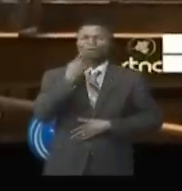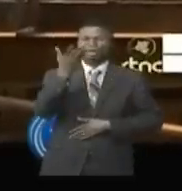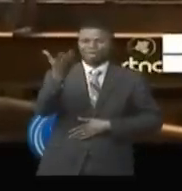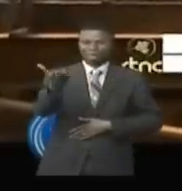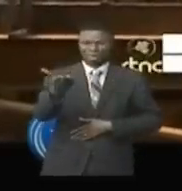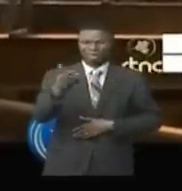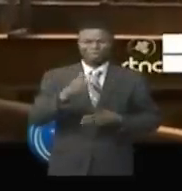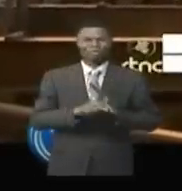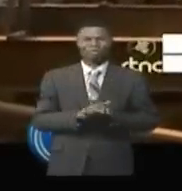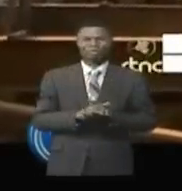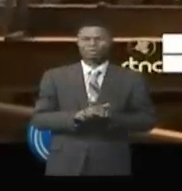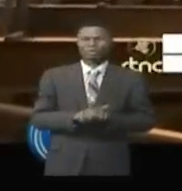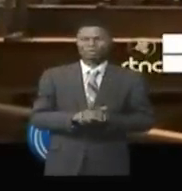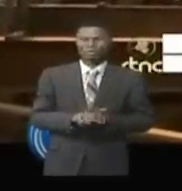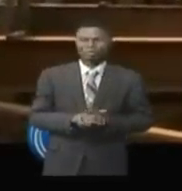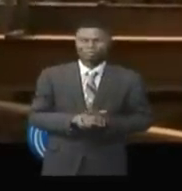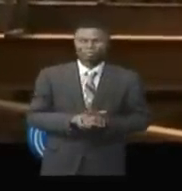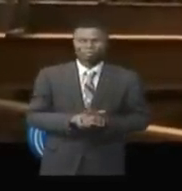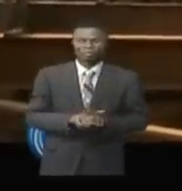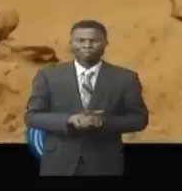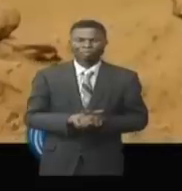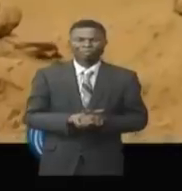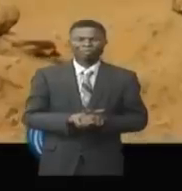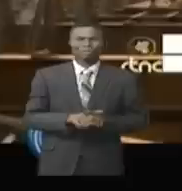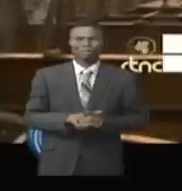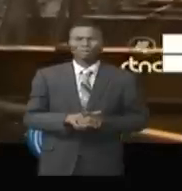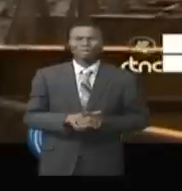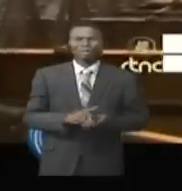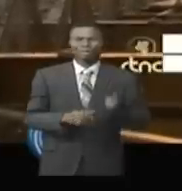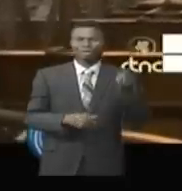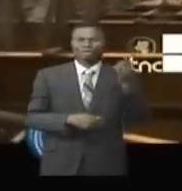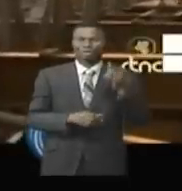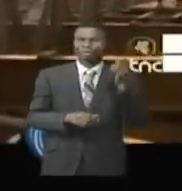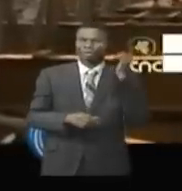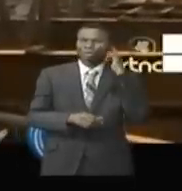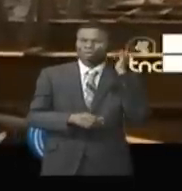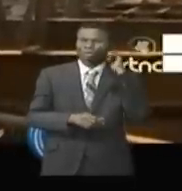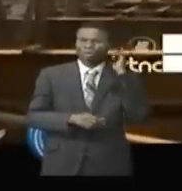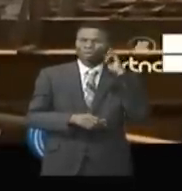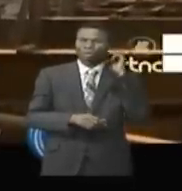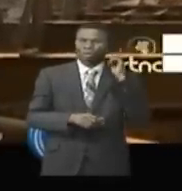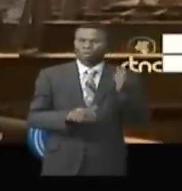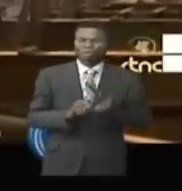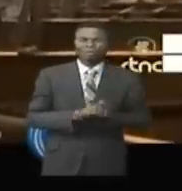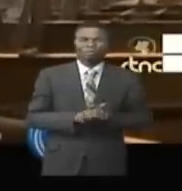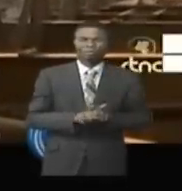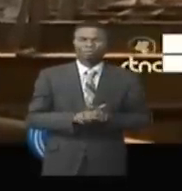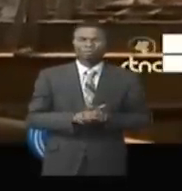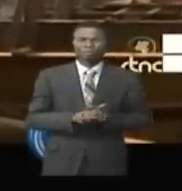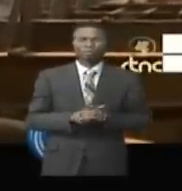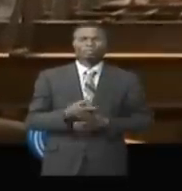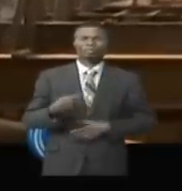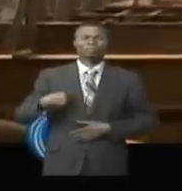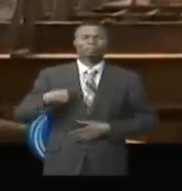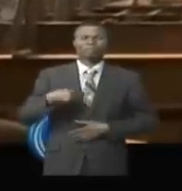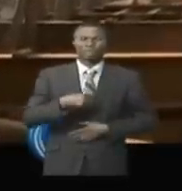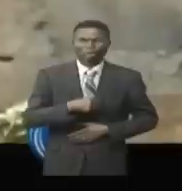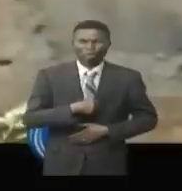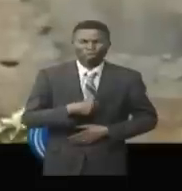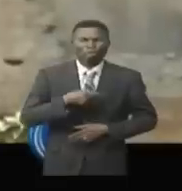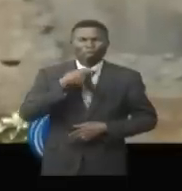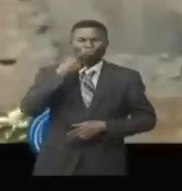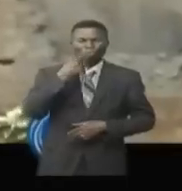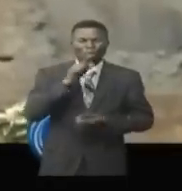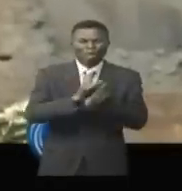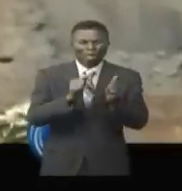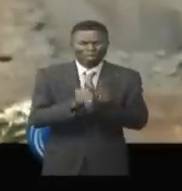est OK. Sauf qu'il y a des petites remarques à faire afin que la route soit vraiment impeccable. Mais sinon, en bref, on peut dire que les travaux